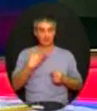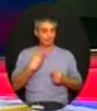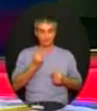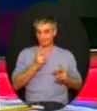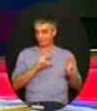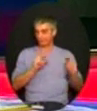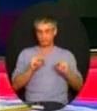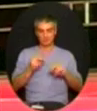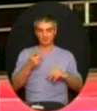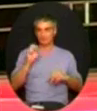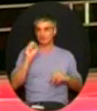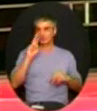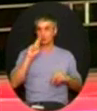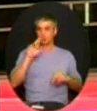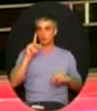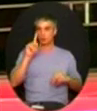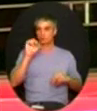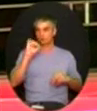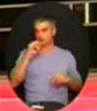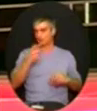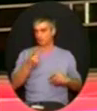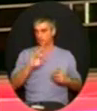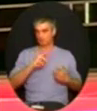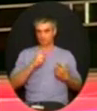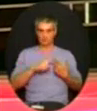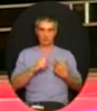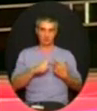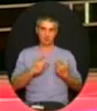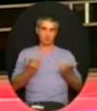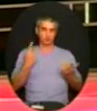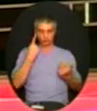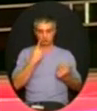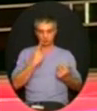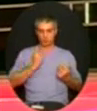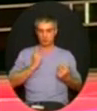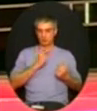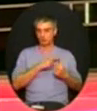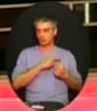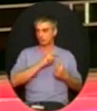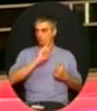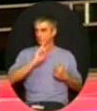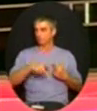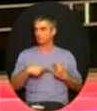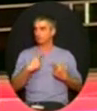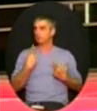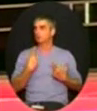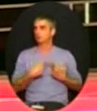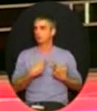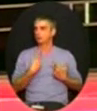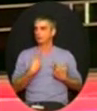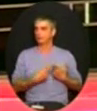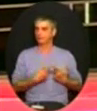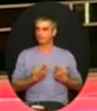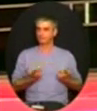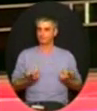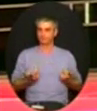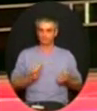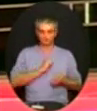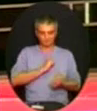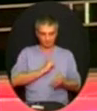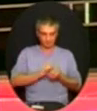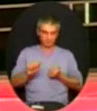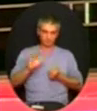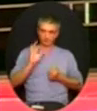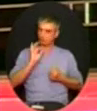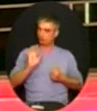דומה מסרוסי, חברו. אז יש כאן מצד אחד את השחיתות האישית, ומצד שני, רמיסה מוחלטת